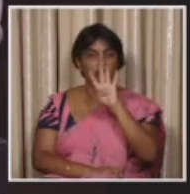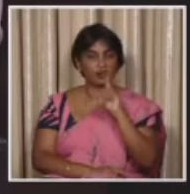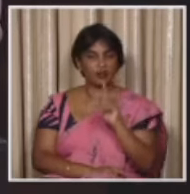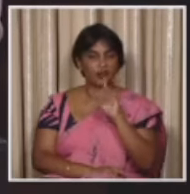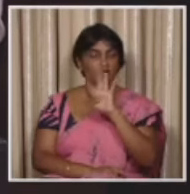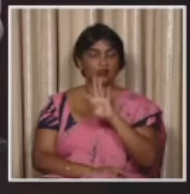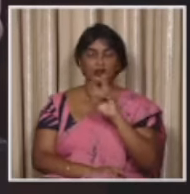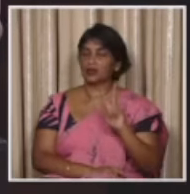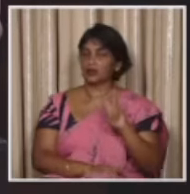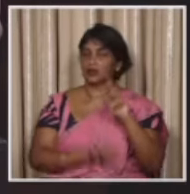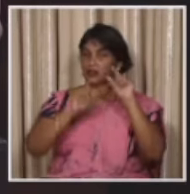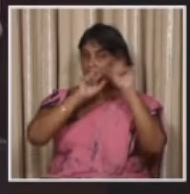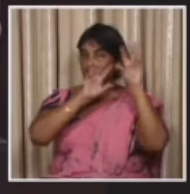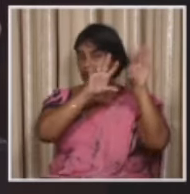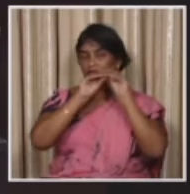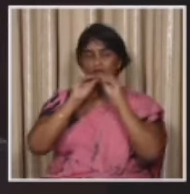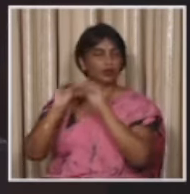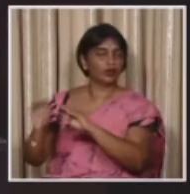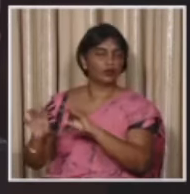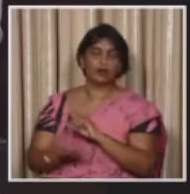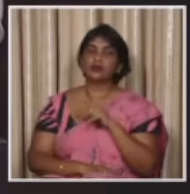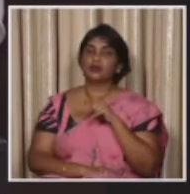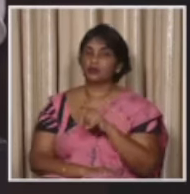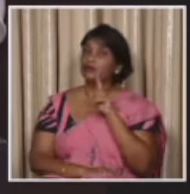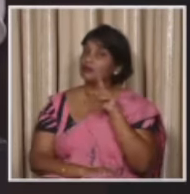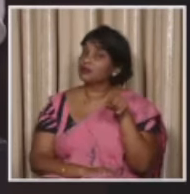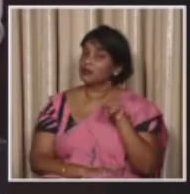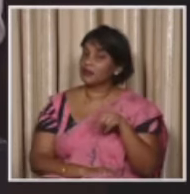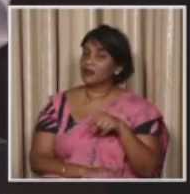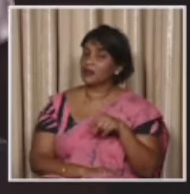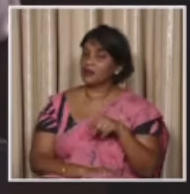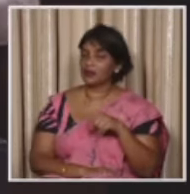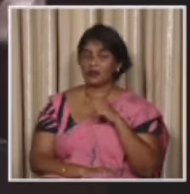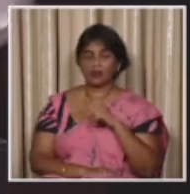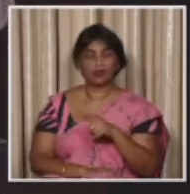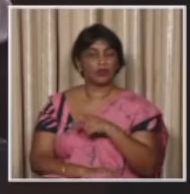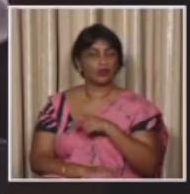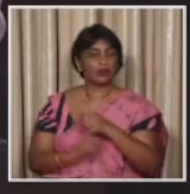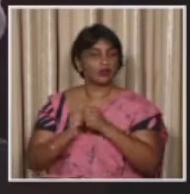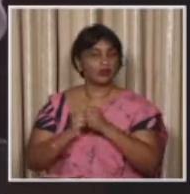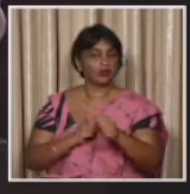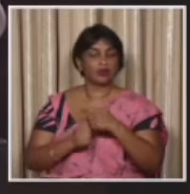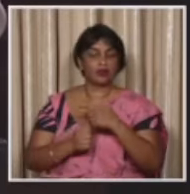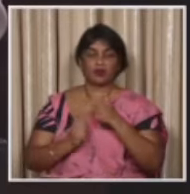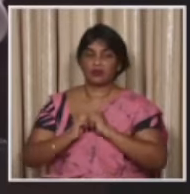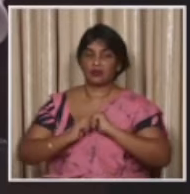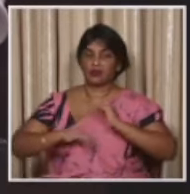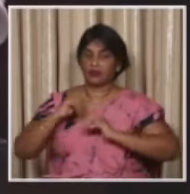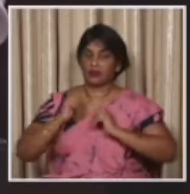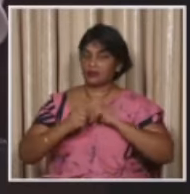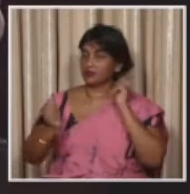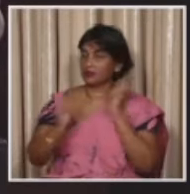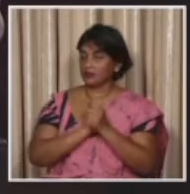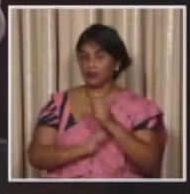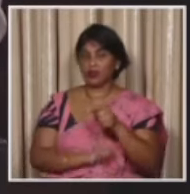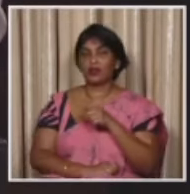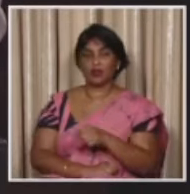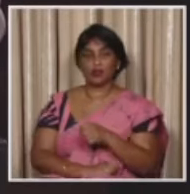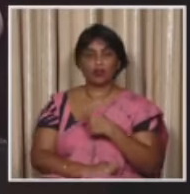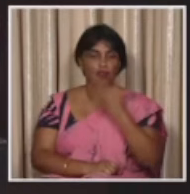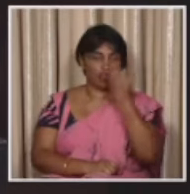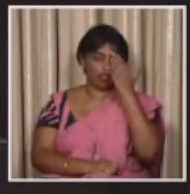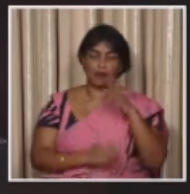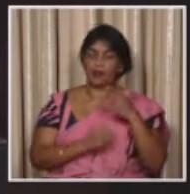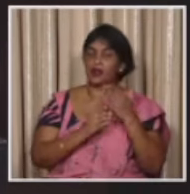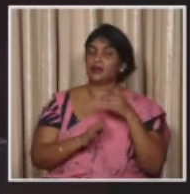40, 41, 42 කියන සෙක්ෂන්ස්. ඉතින් ඒක වැරදිනේ. දැන් මේ පවර් සෙක්ටර් එක ලිබරලයිස් වෙන මොහොතක ඕපන් ඇක්සස්